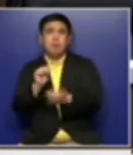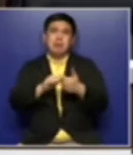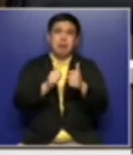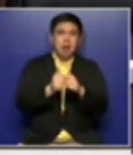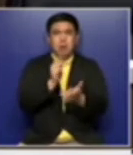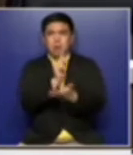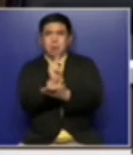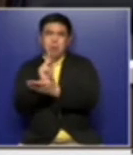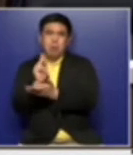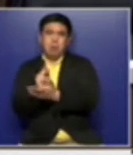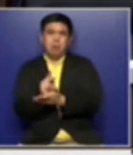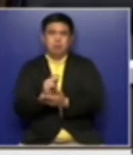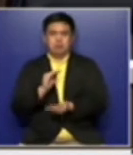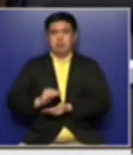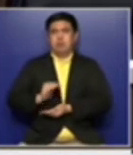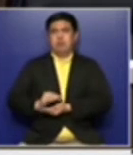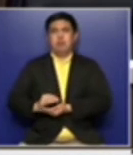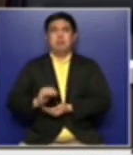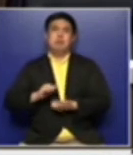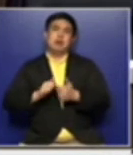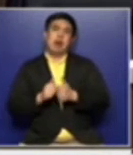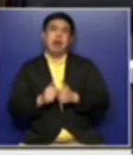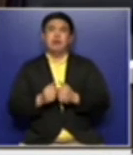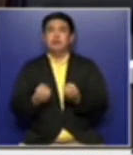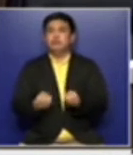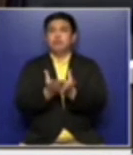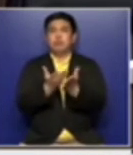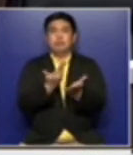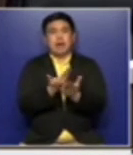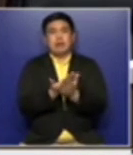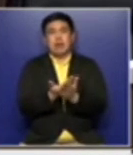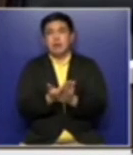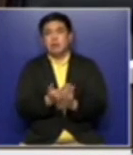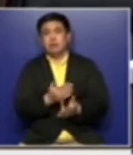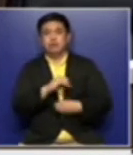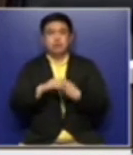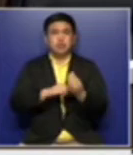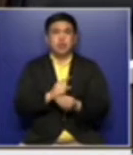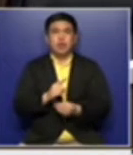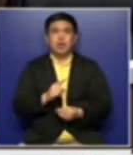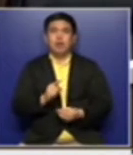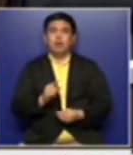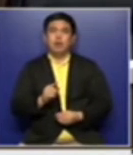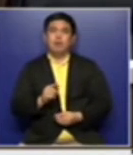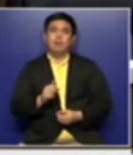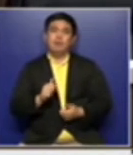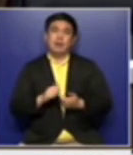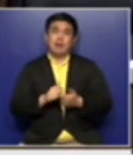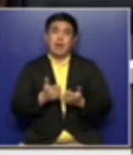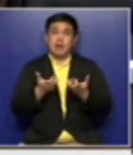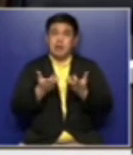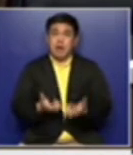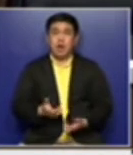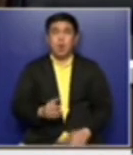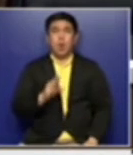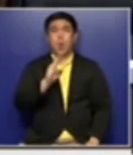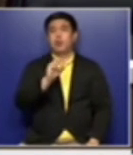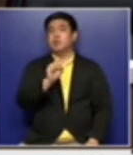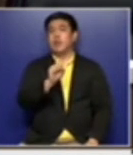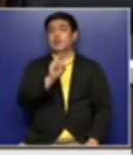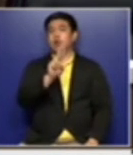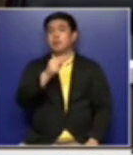นยอดเงินกู้เพื่อชดเชยเงินงบประมาณขาดดุลที่สูงสุดเป็นประวัติการจำนวน